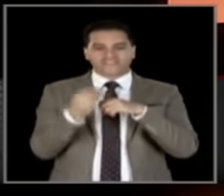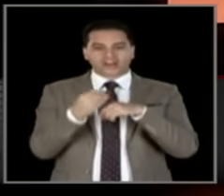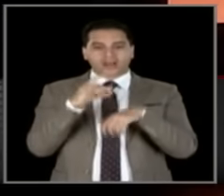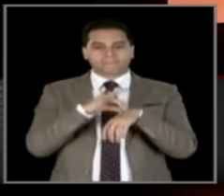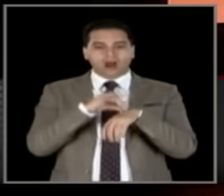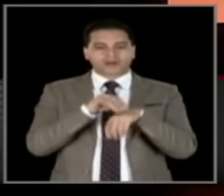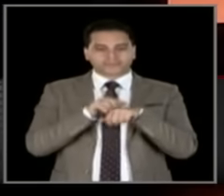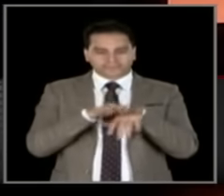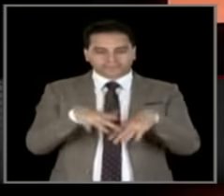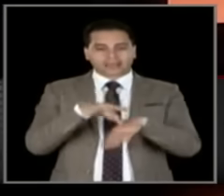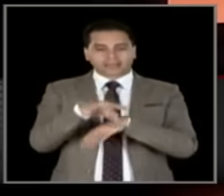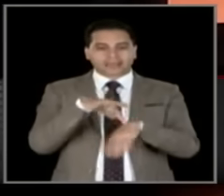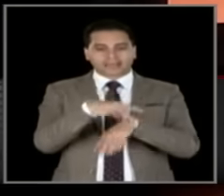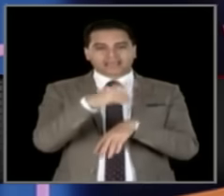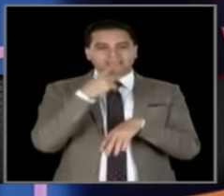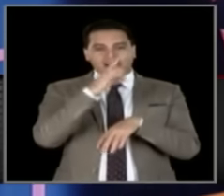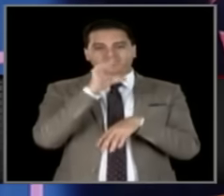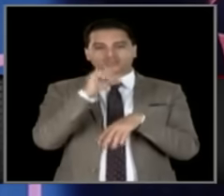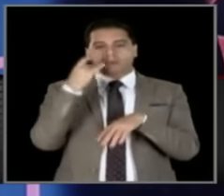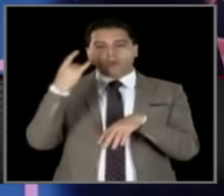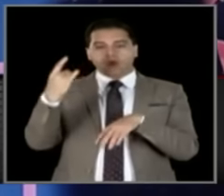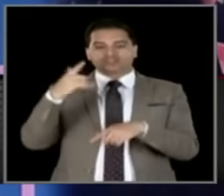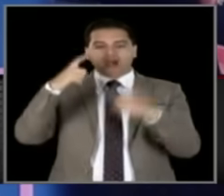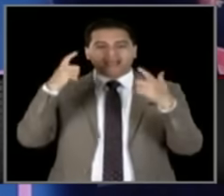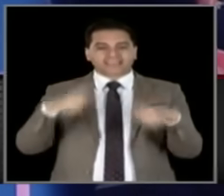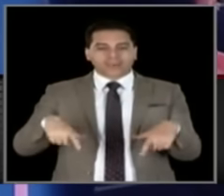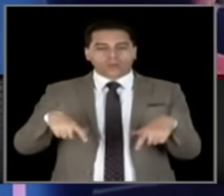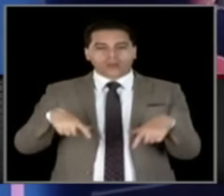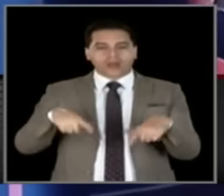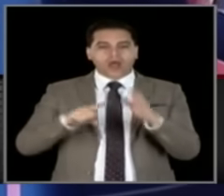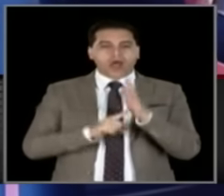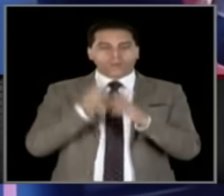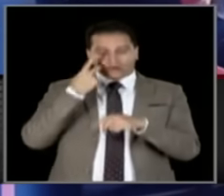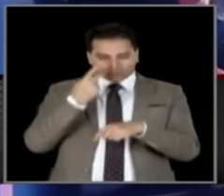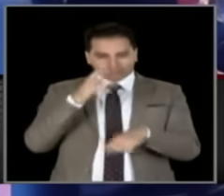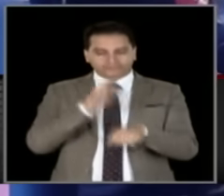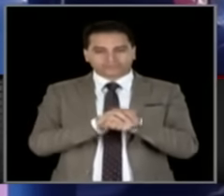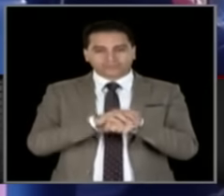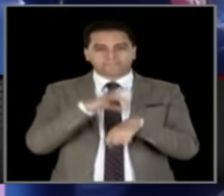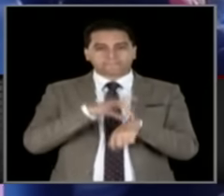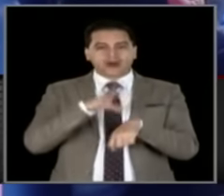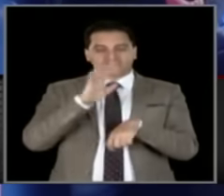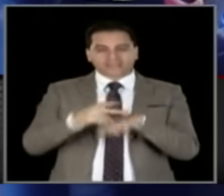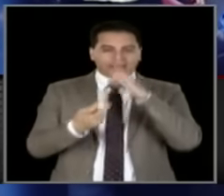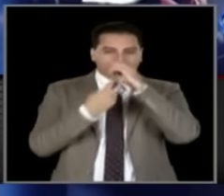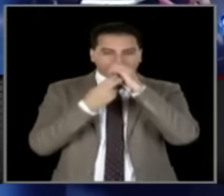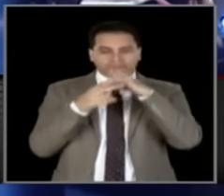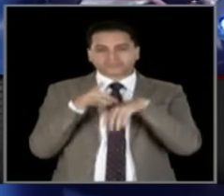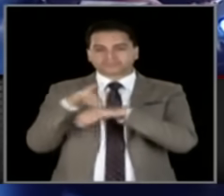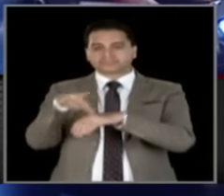الإفريقية عام 1910؟ أول تشخيص للمرض كان